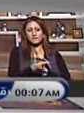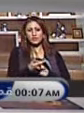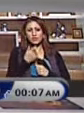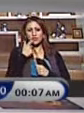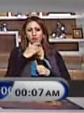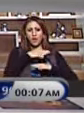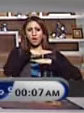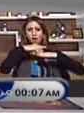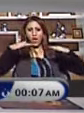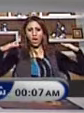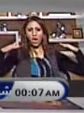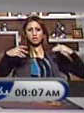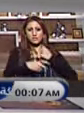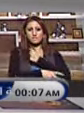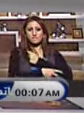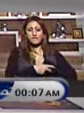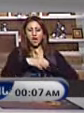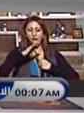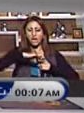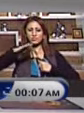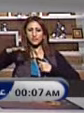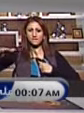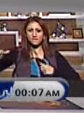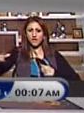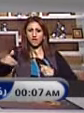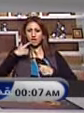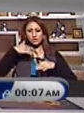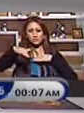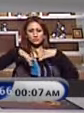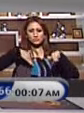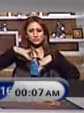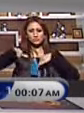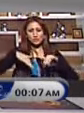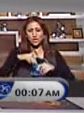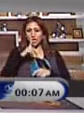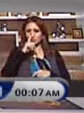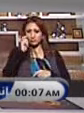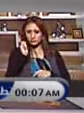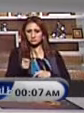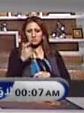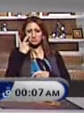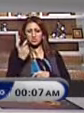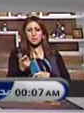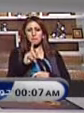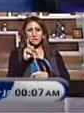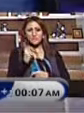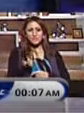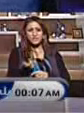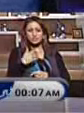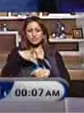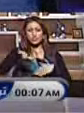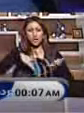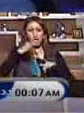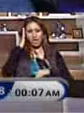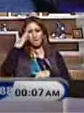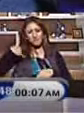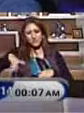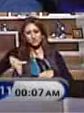الفقر ازاي يكون الاطفال مثلا في الشوارع مؤدبين في تعاملهم مع الحكومه اللي هي مش مهتميه بيهم لا اولا